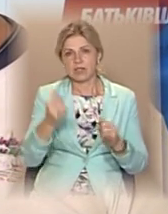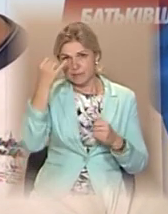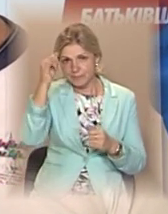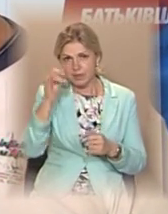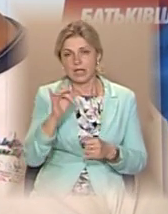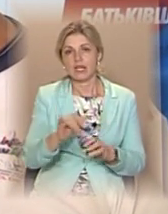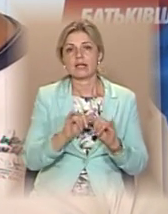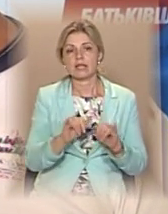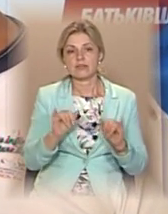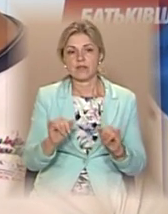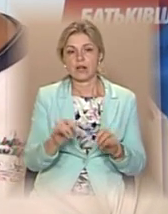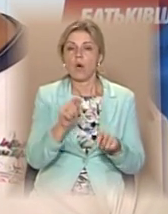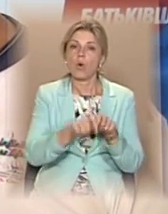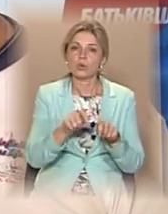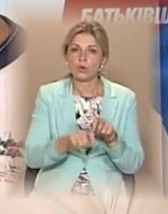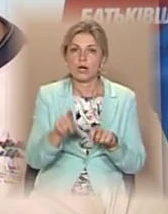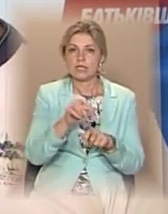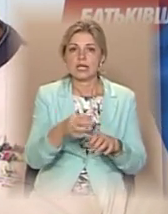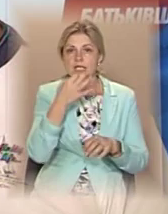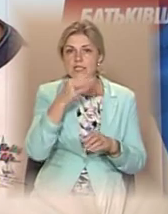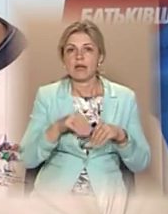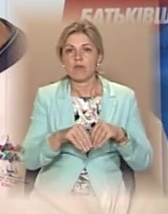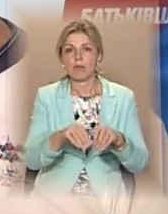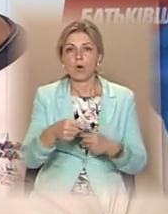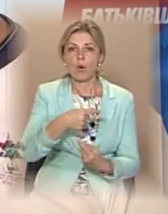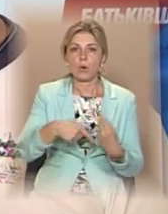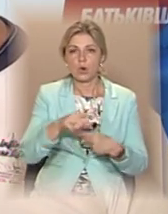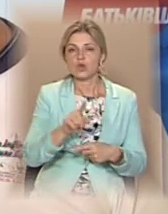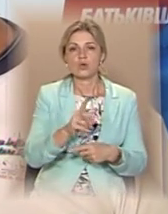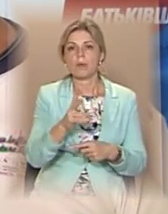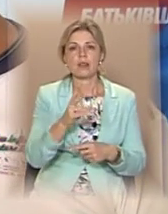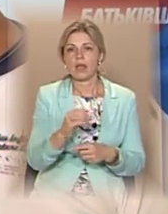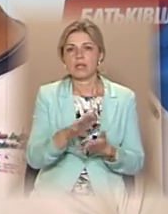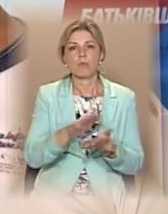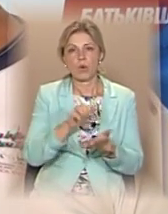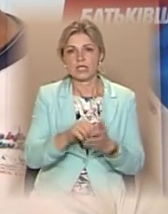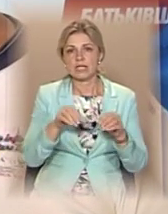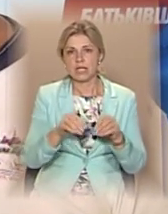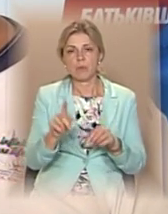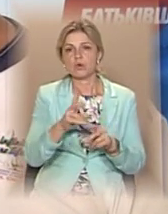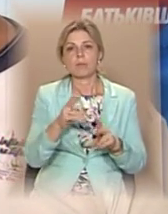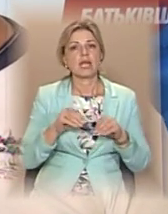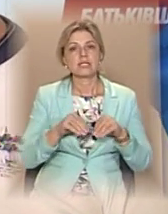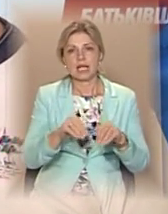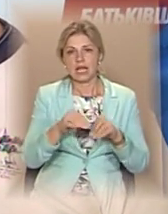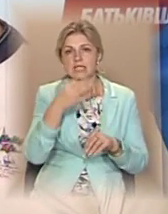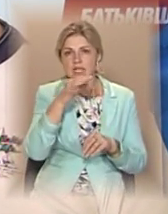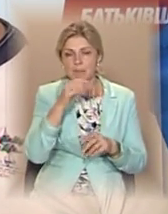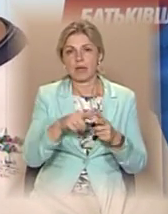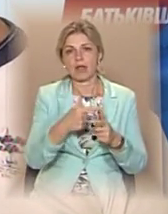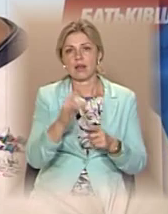развитие или контроля за севооборотом, чтобы мы не уничтожали земли, чтобы мы не сеяли подсолнух каждый год или рапс